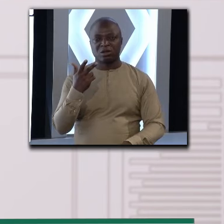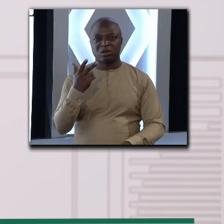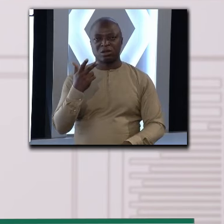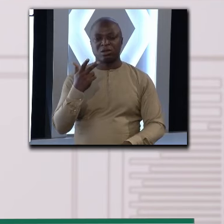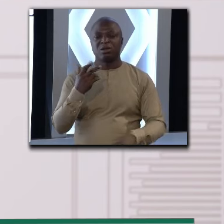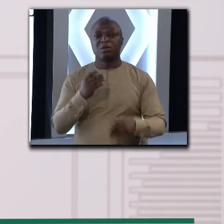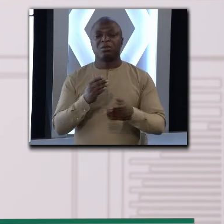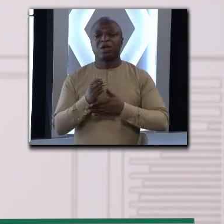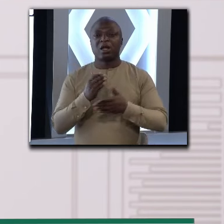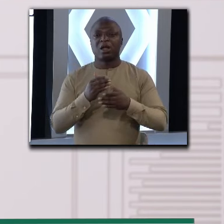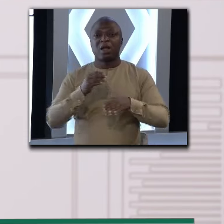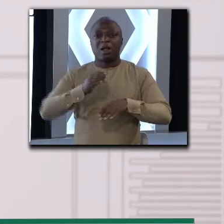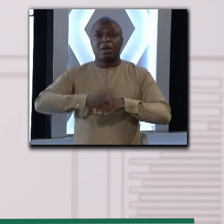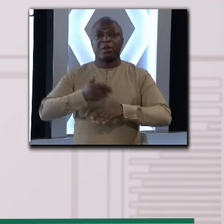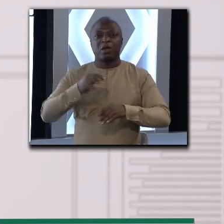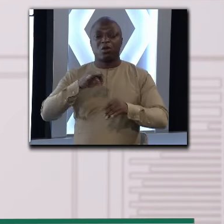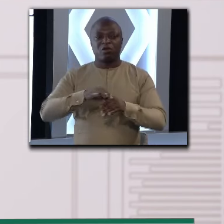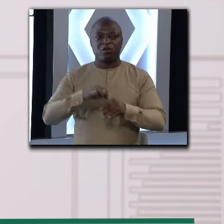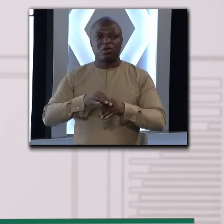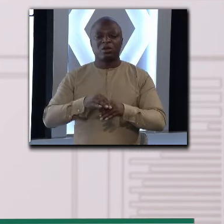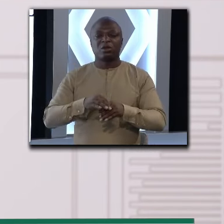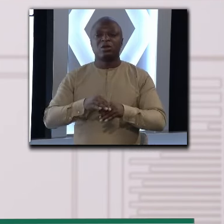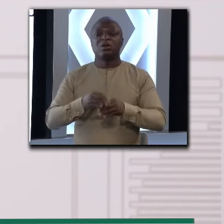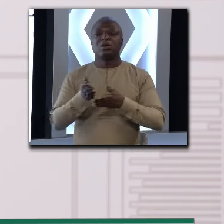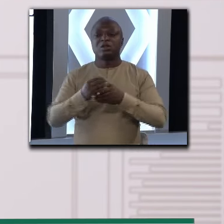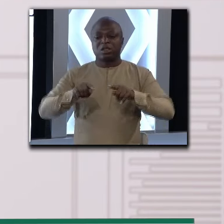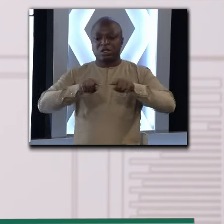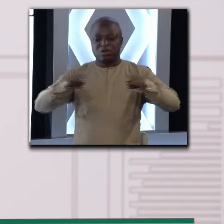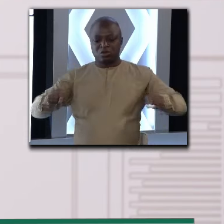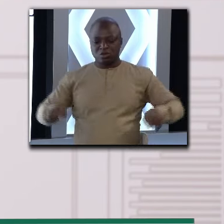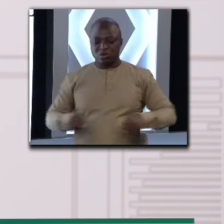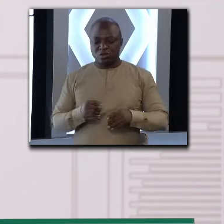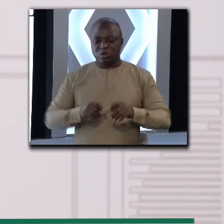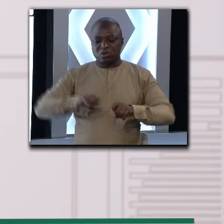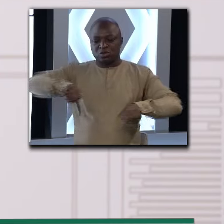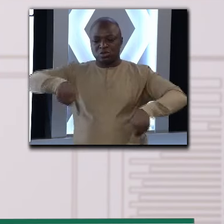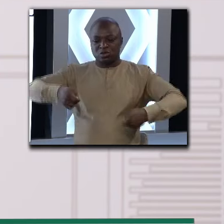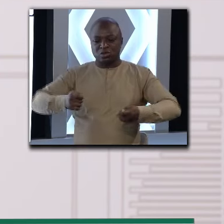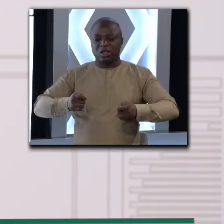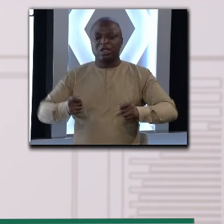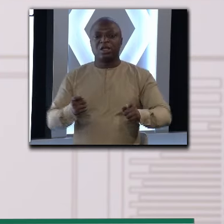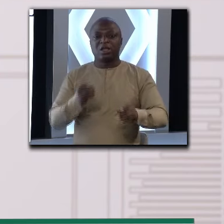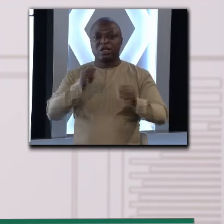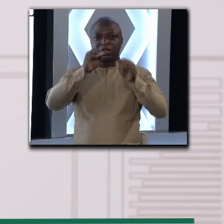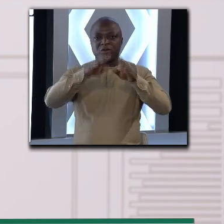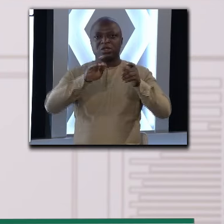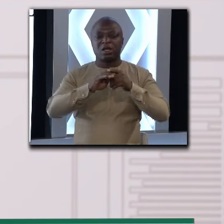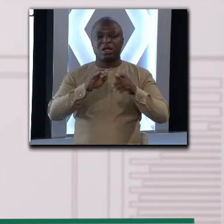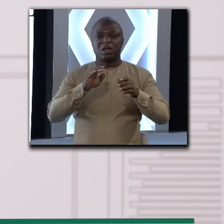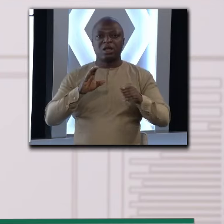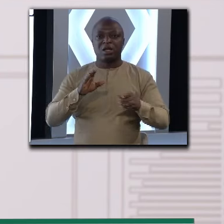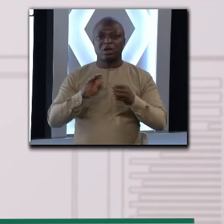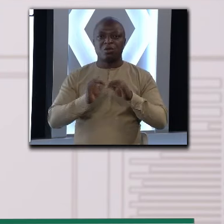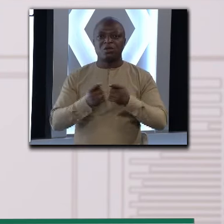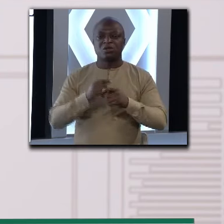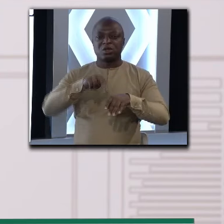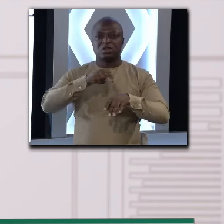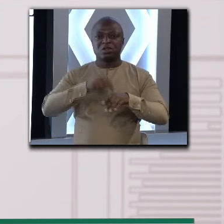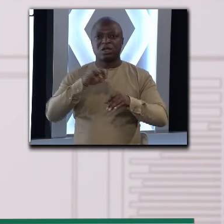À l'issue du vote, les urnes sont scellées et déposées à la Commission électorale locale indépendante,